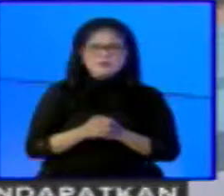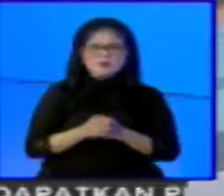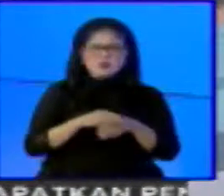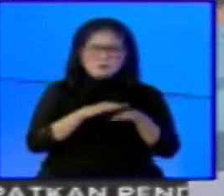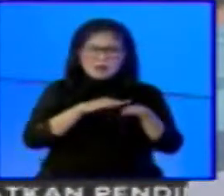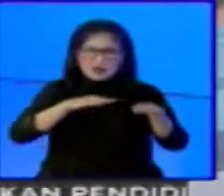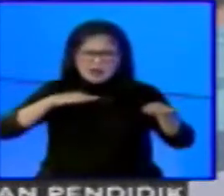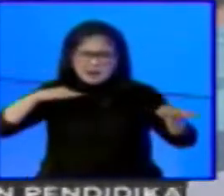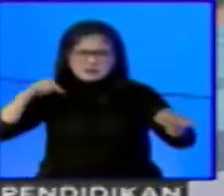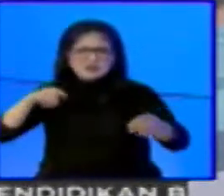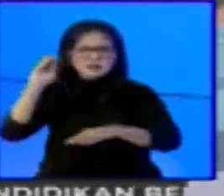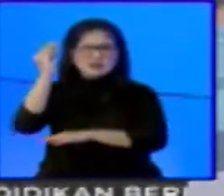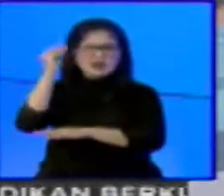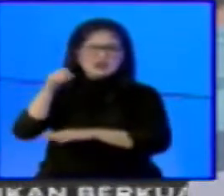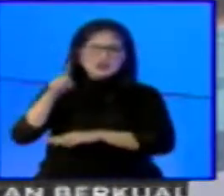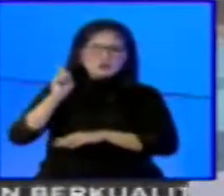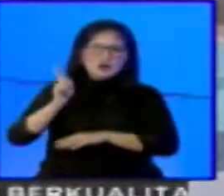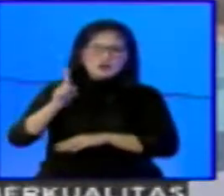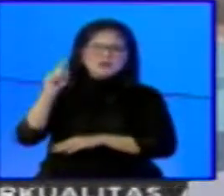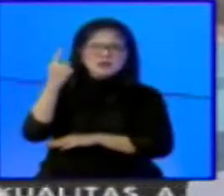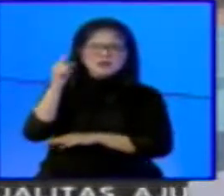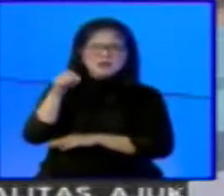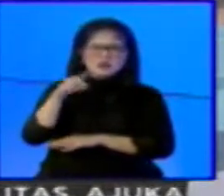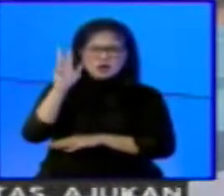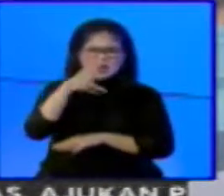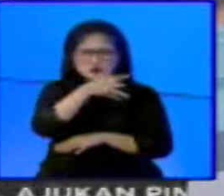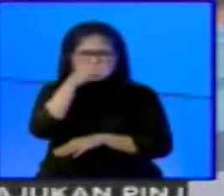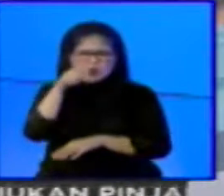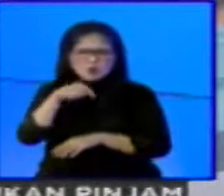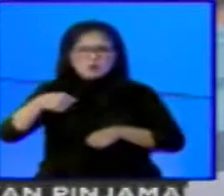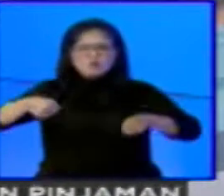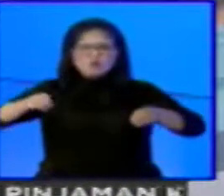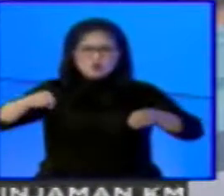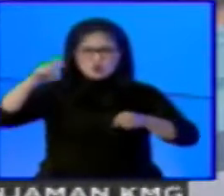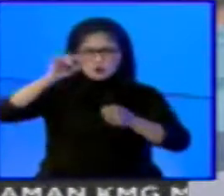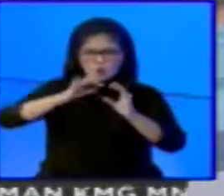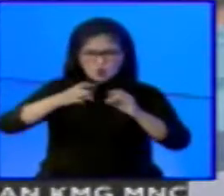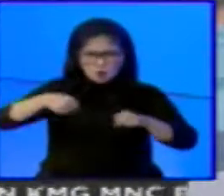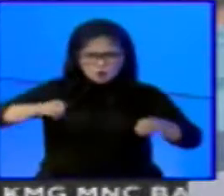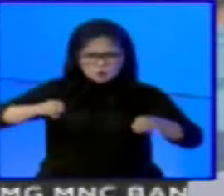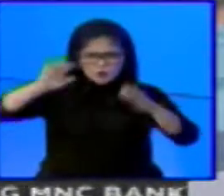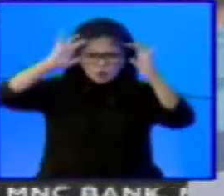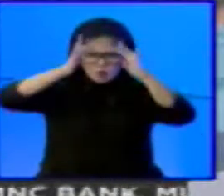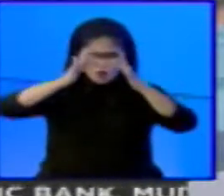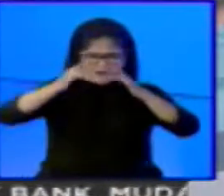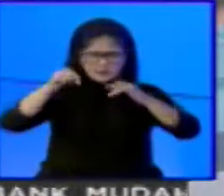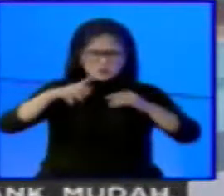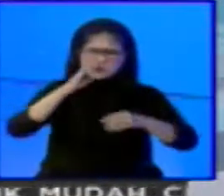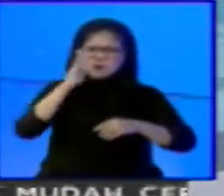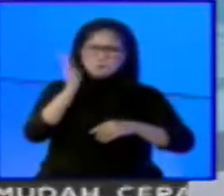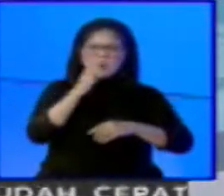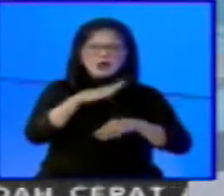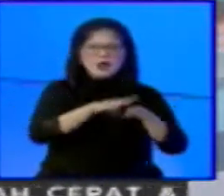Kita beralih informasi lain, kemacetan di jalan ibu kota disebabkan banyak hal. Dan salah satu yang kini menjadi sorotan adalah pengendara ojek online yang